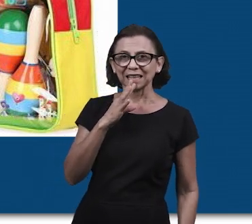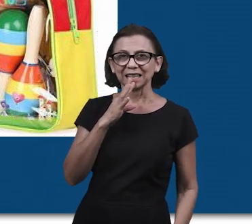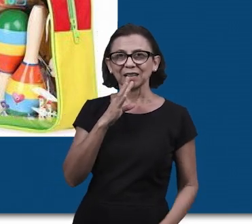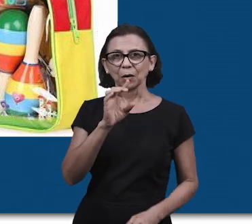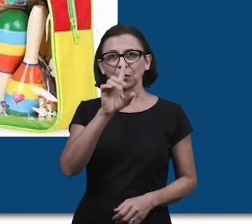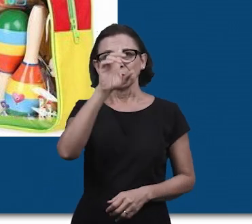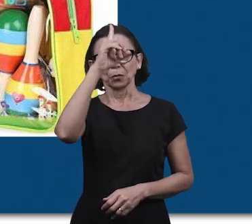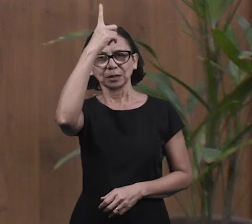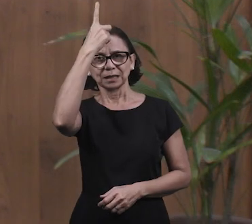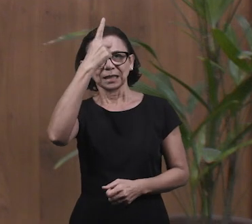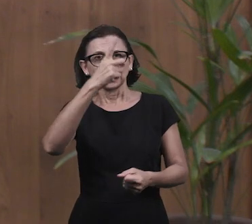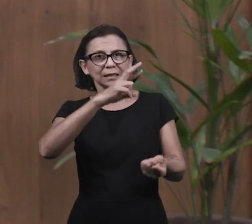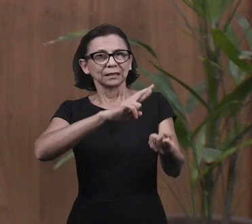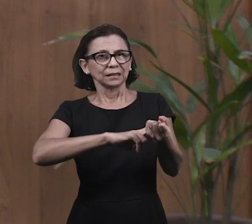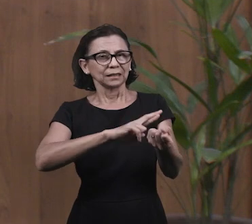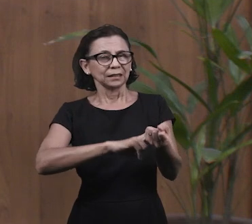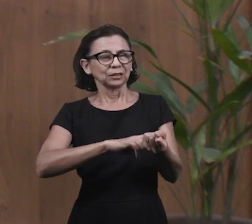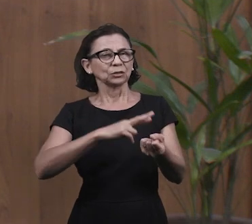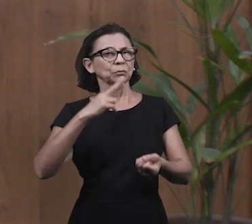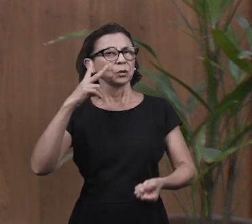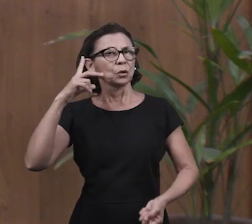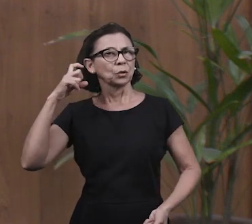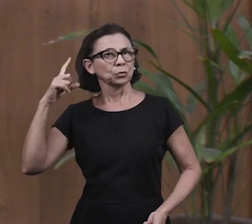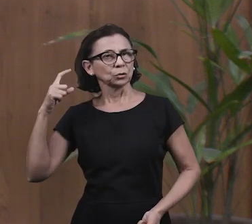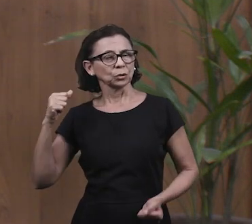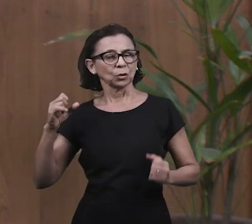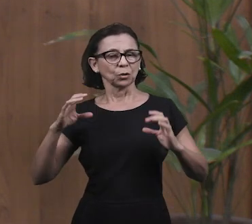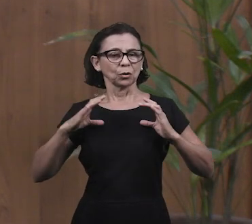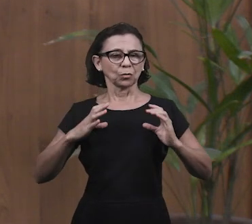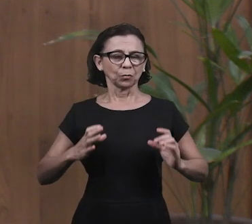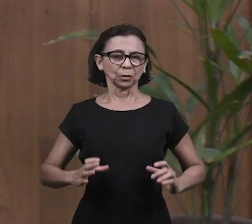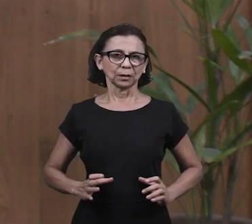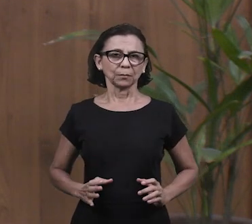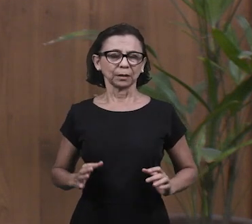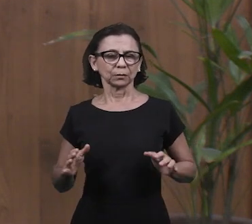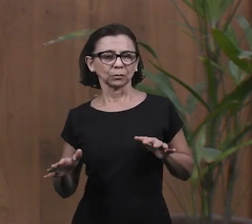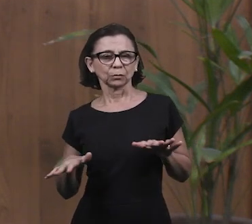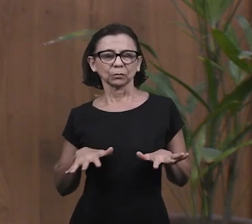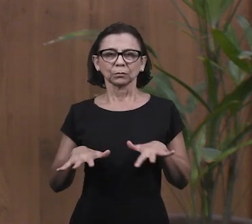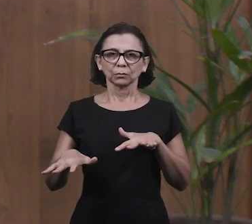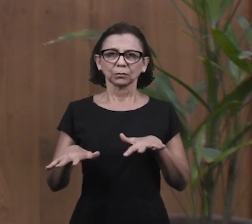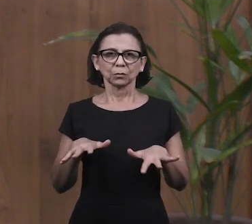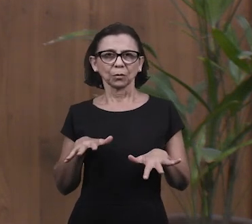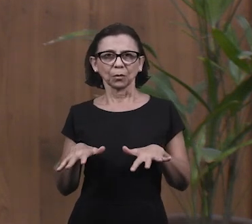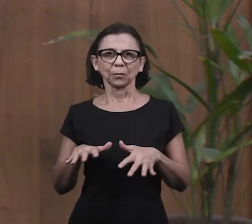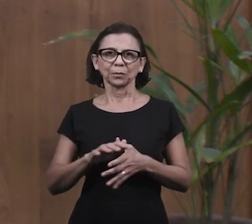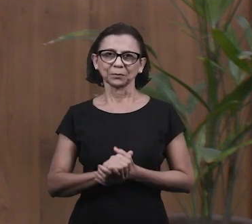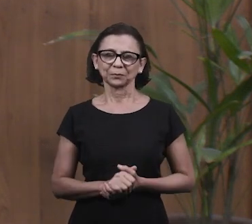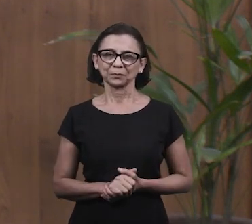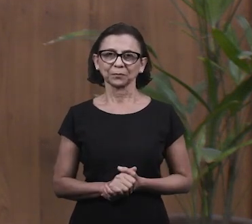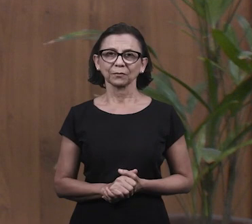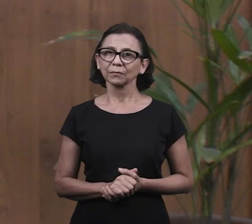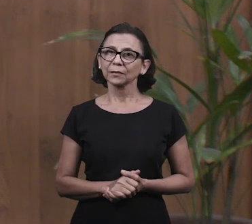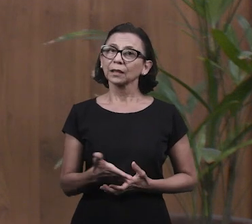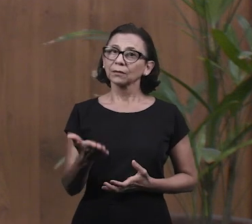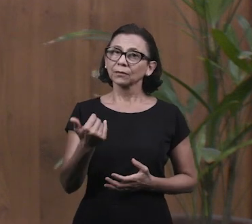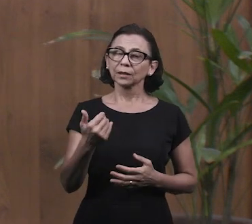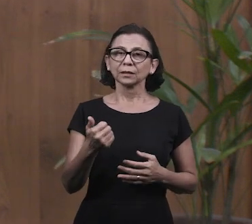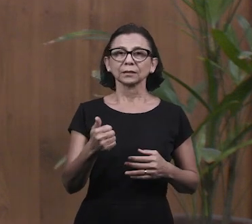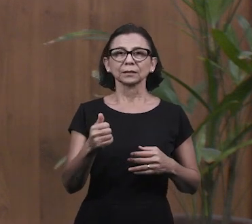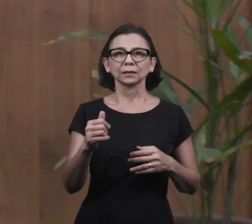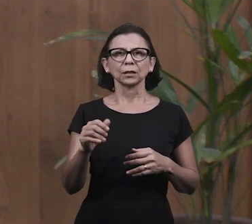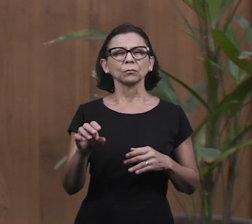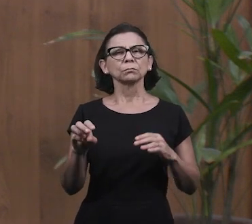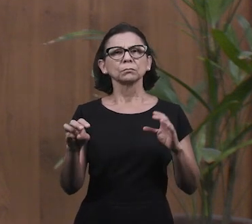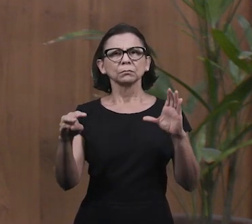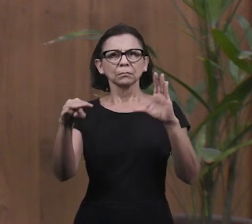développement de l'enfant et donne l'habilité pour le développement de l'expression corporelle et